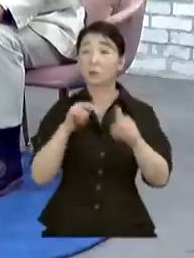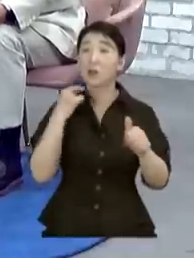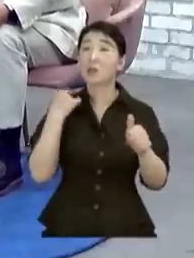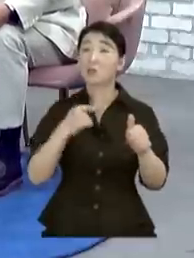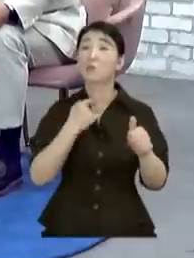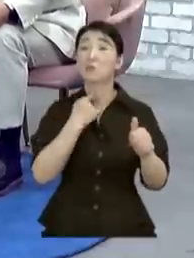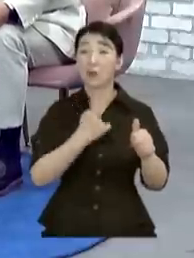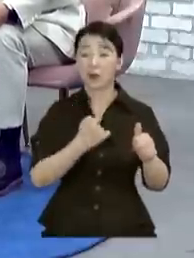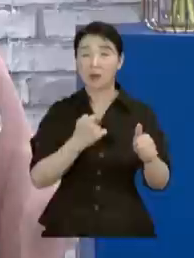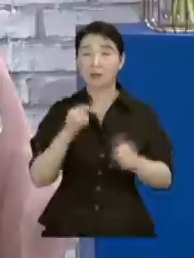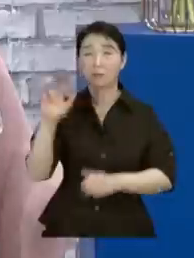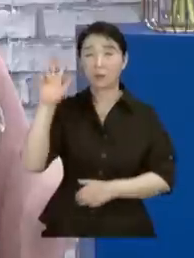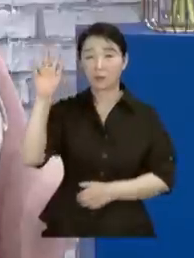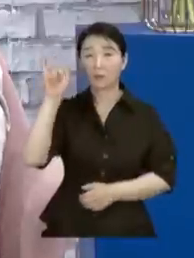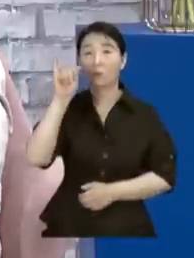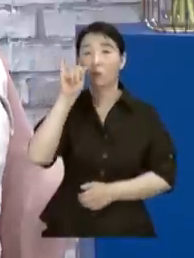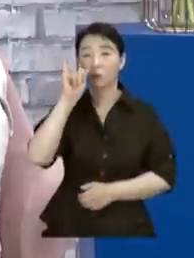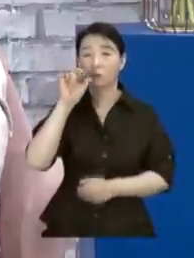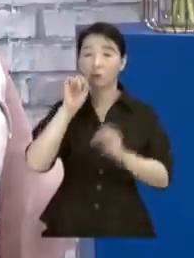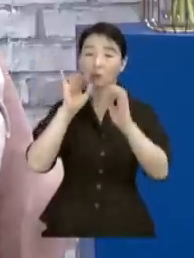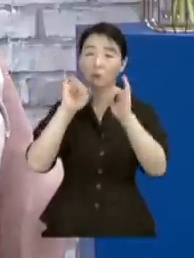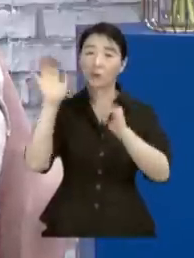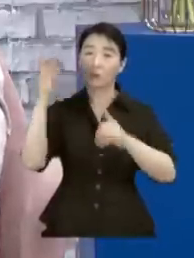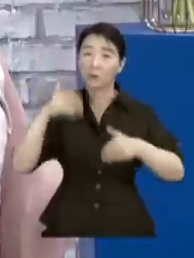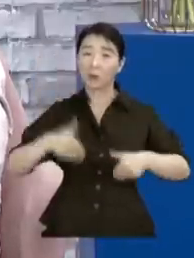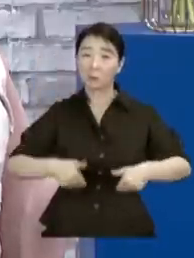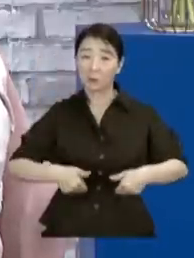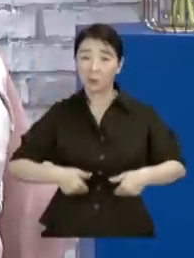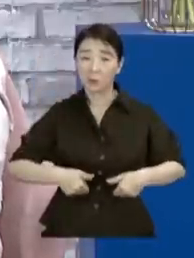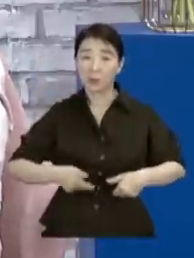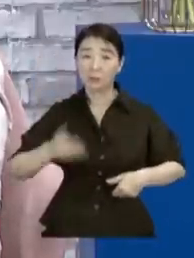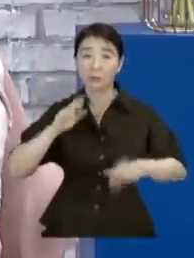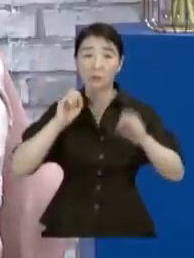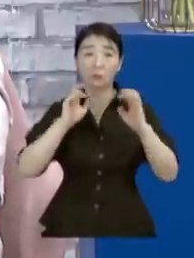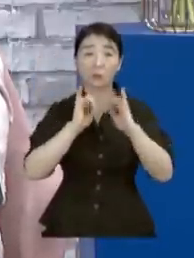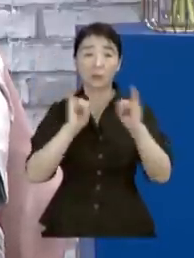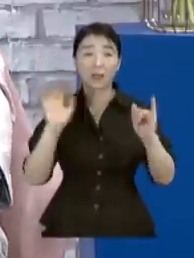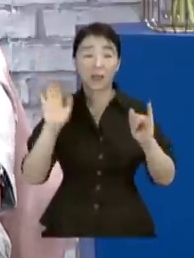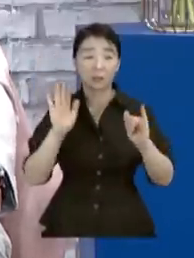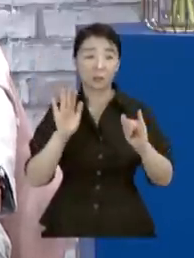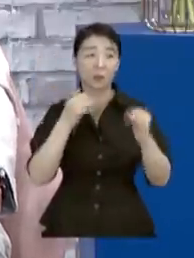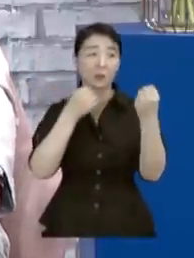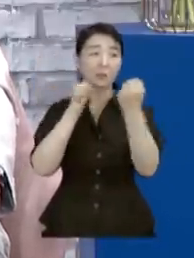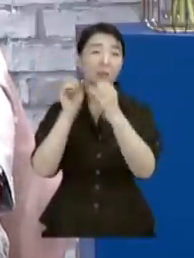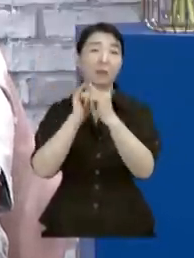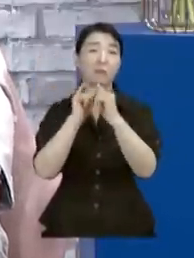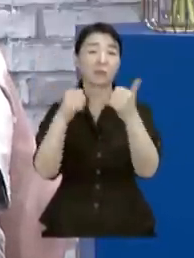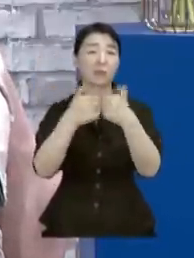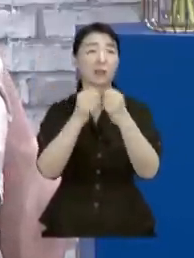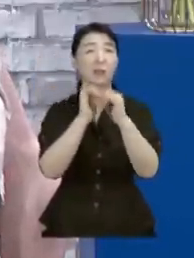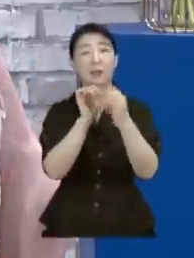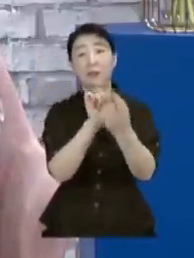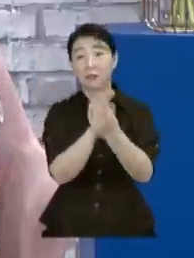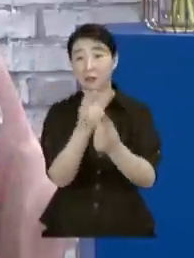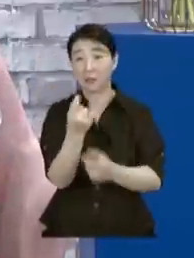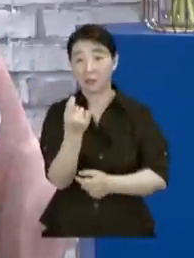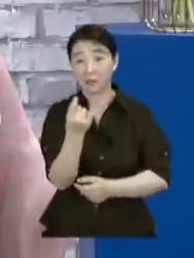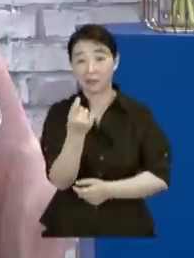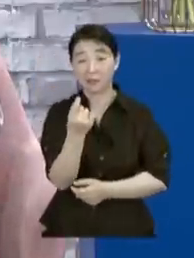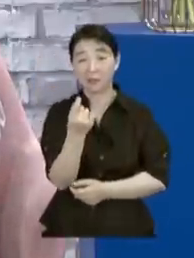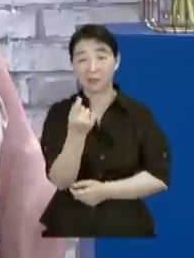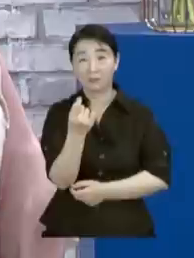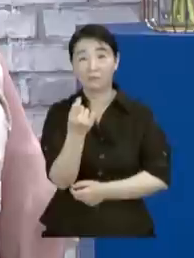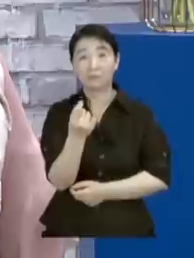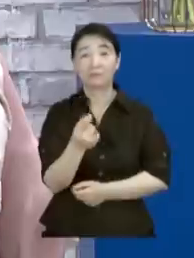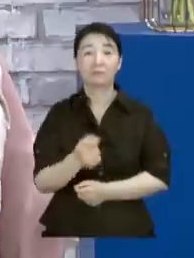그러니까 서원하는 건 있고 그런데 선교사가 되셔야 되는데 지금 우리가 선교사로 만나는 게 아니라 탈북민 상담사로 만나요.